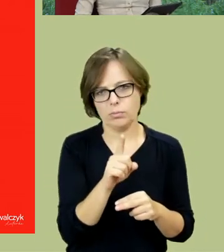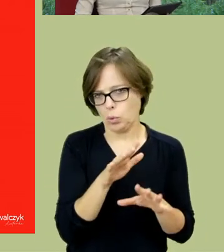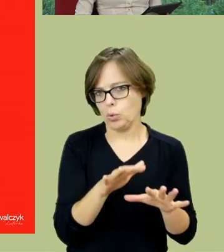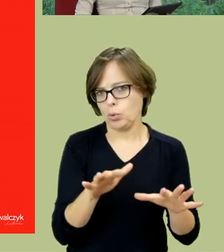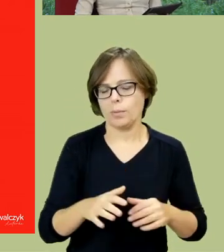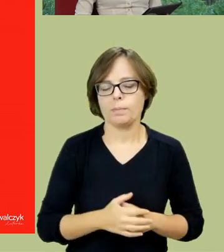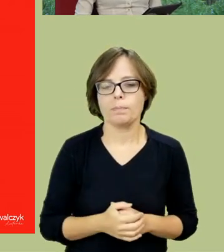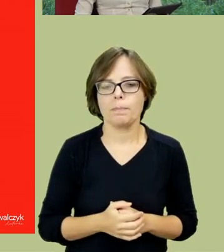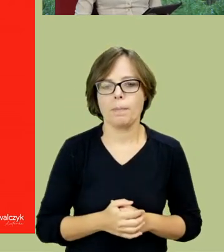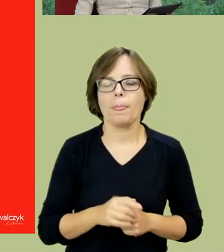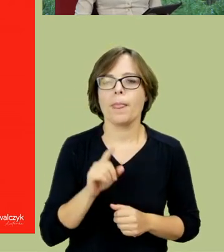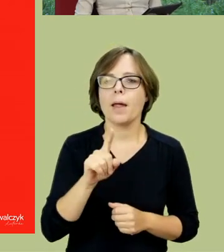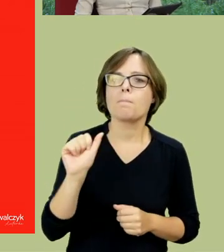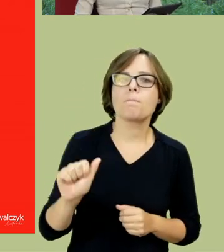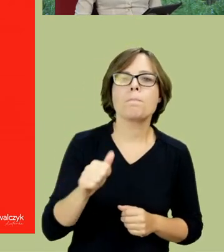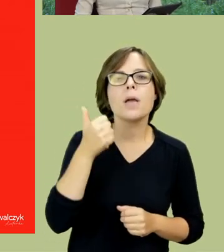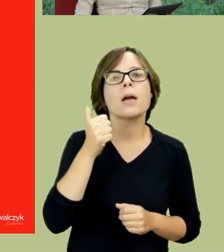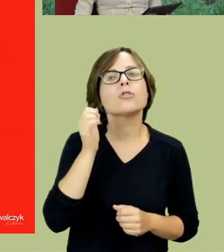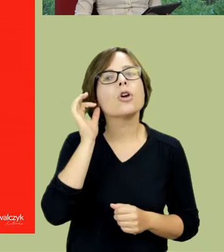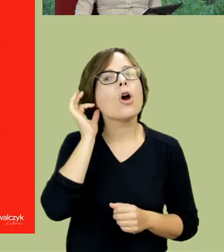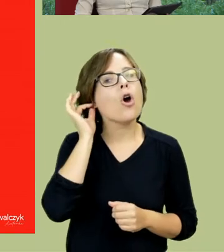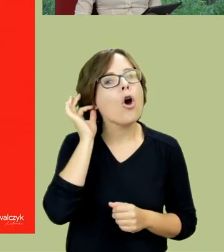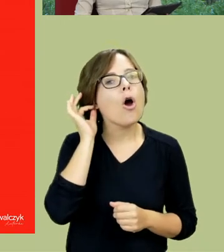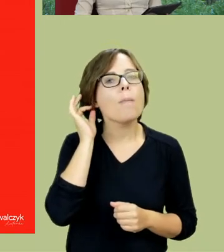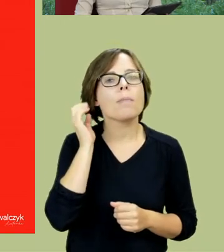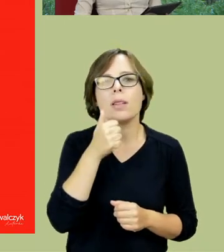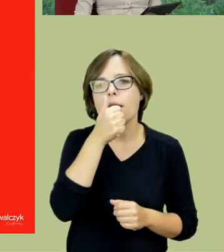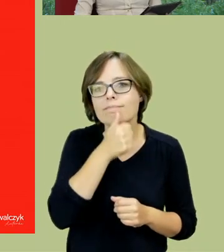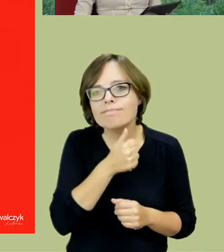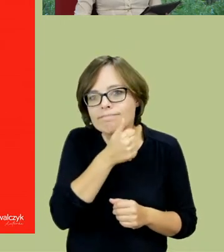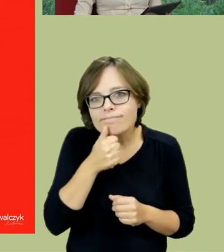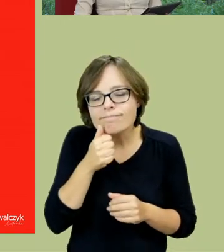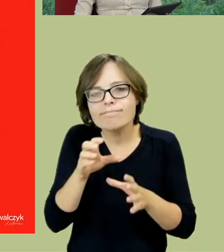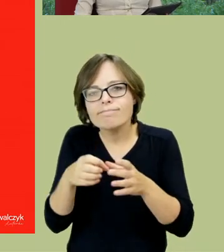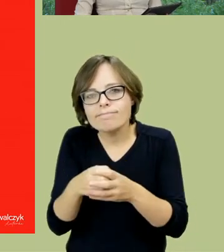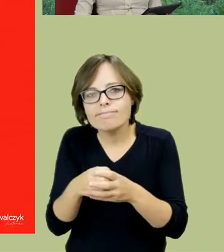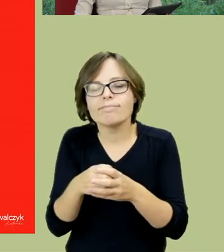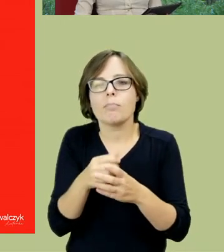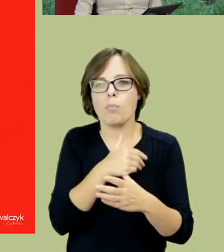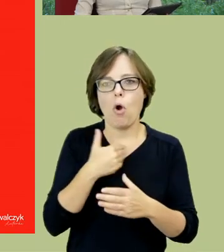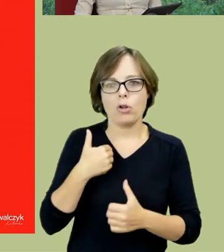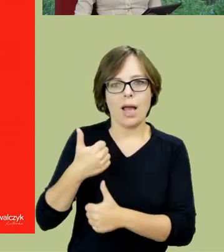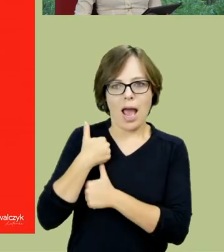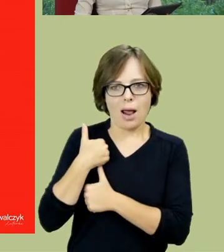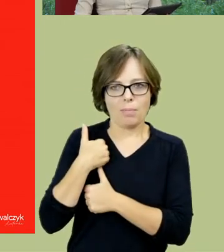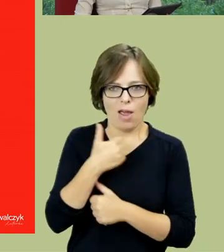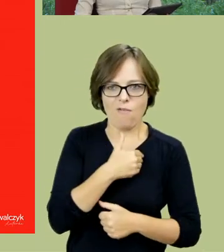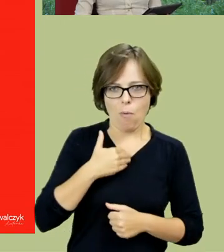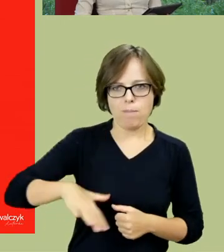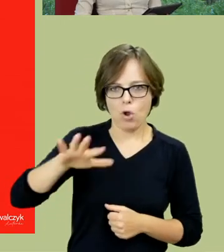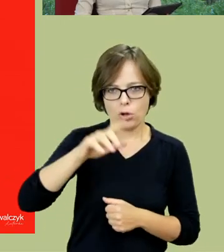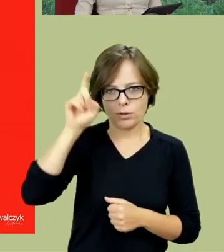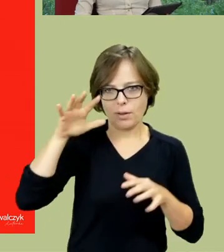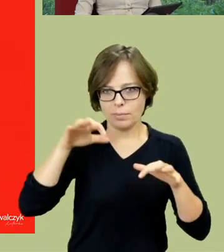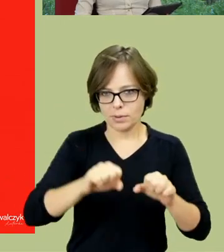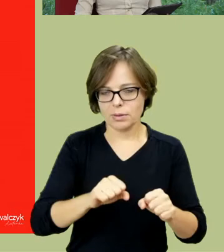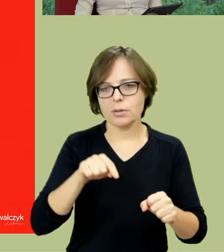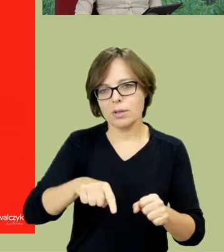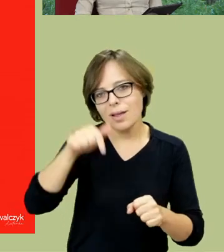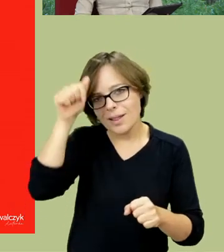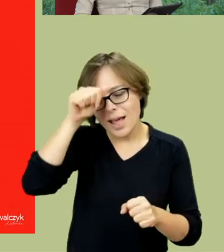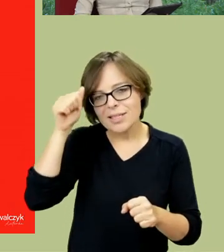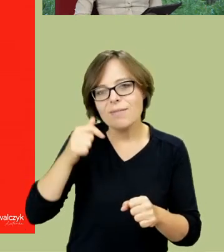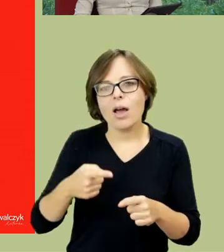Z kolei pierwszą kobiecą komórkę podziemnej armii w okupowanej Polsce, którą nazywano spółdzielnią,